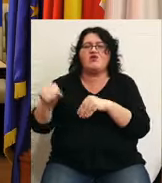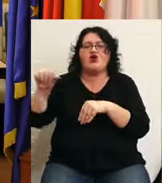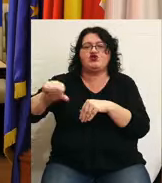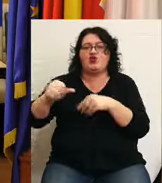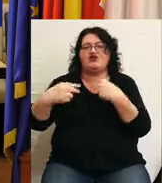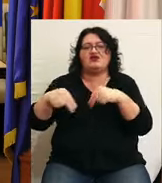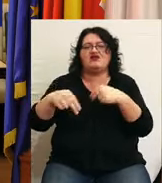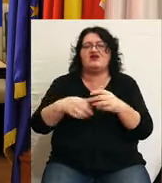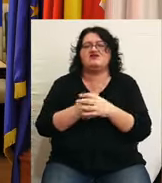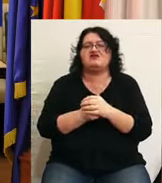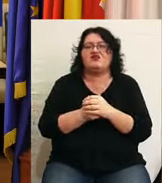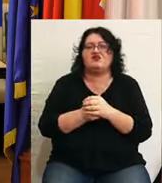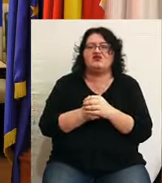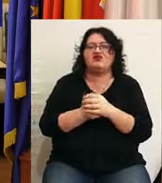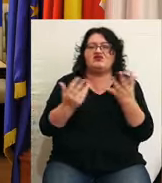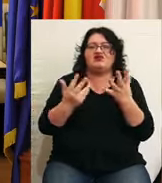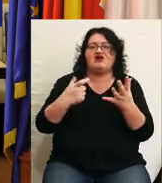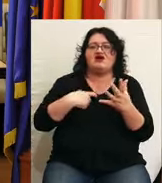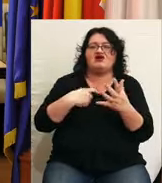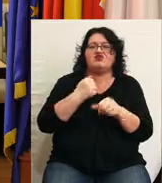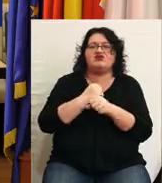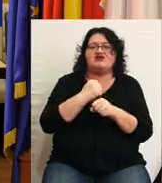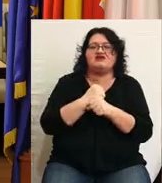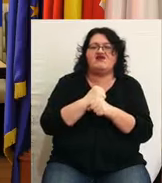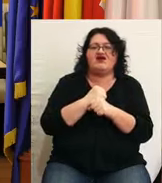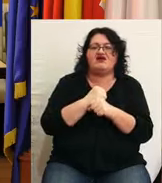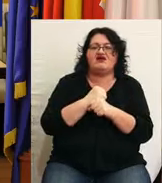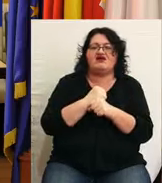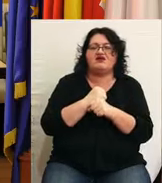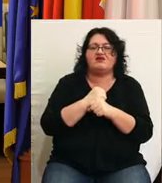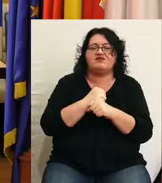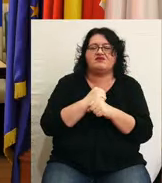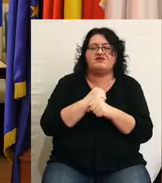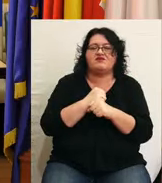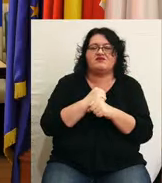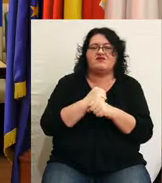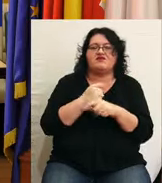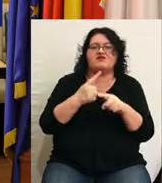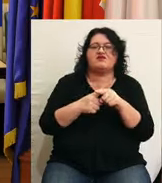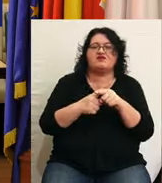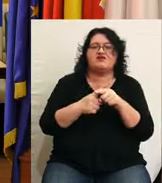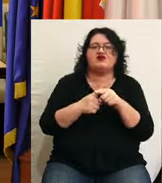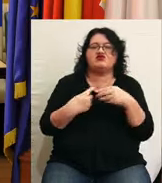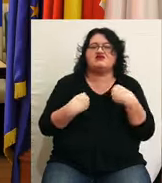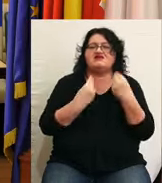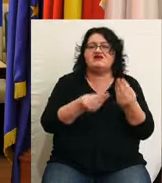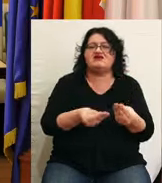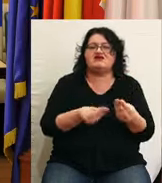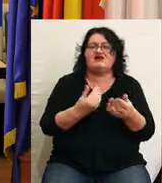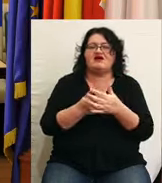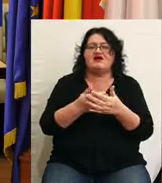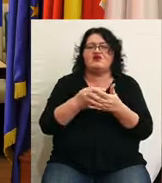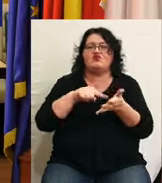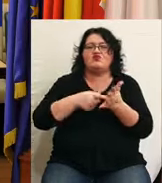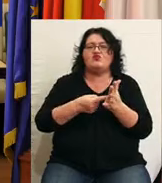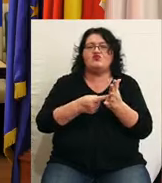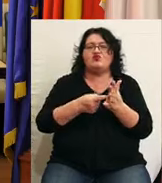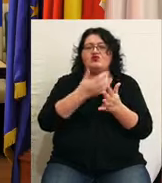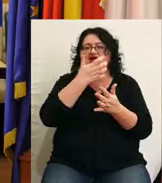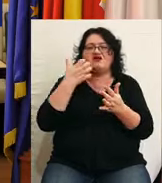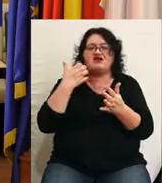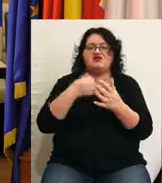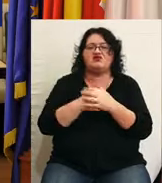exemplu, care pot, de exemplu, și să alimenteze un punct termic, adică să putem